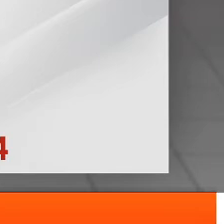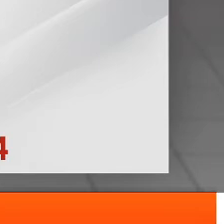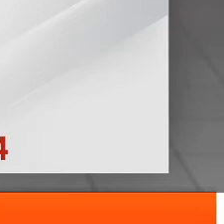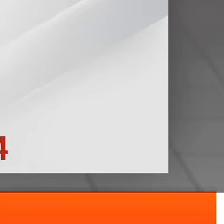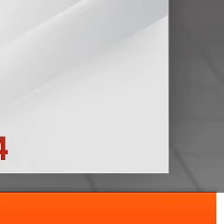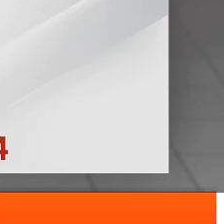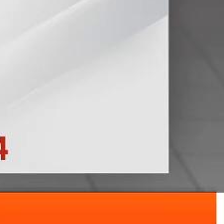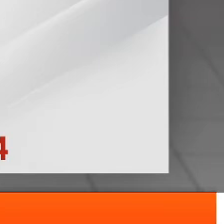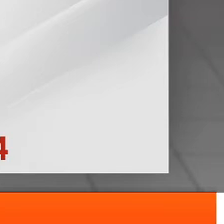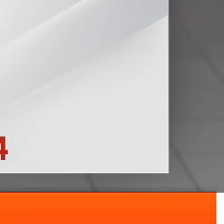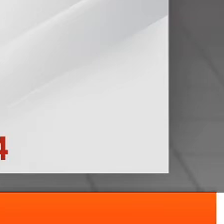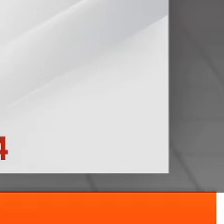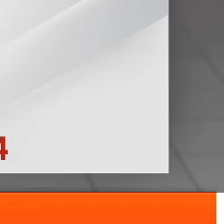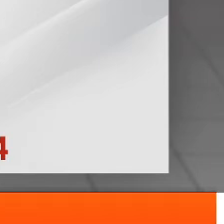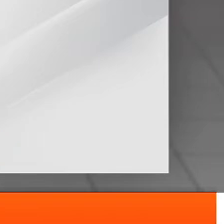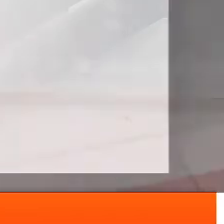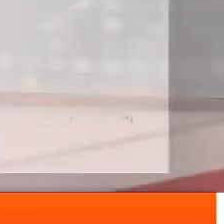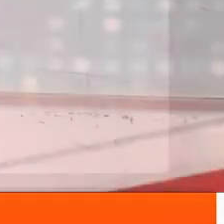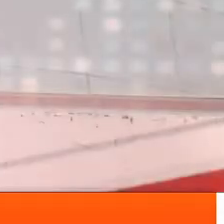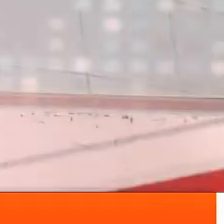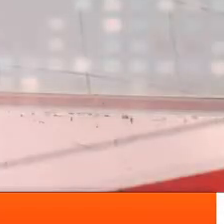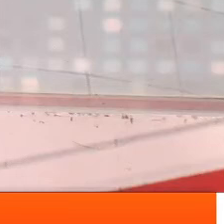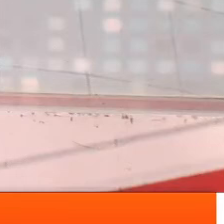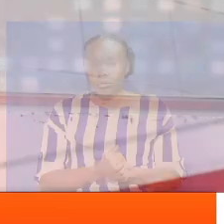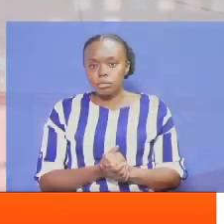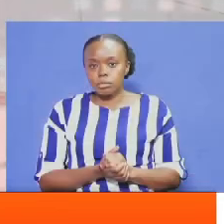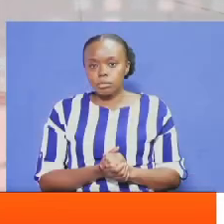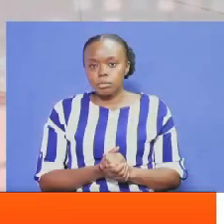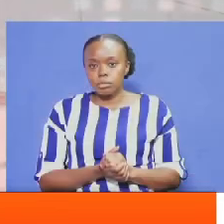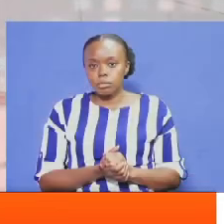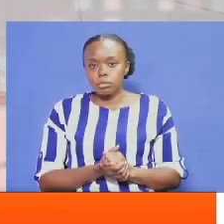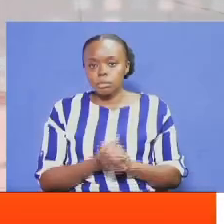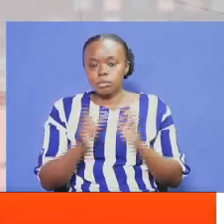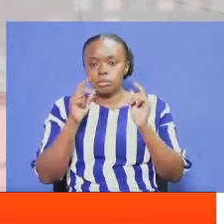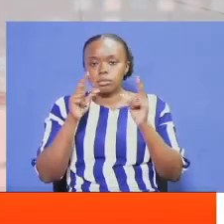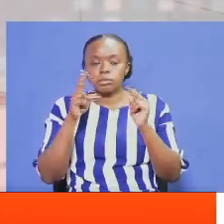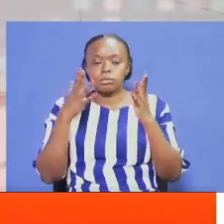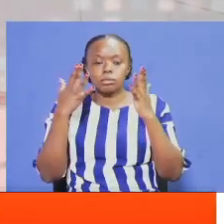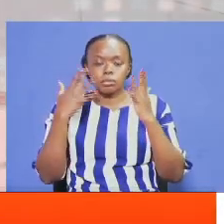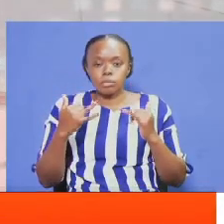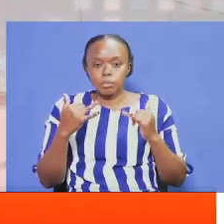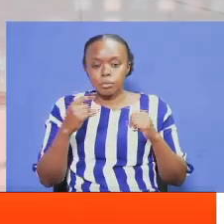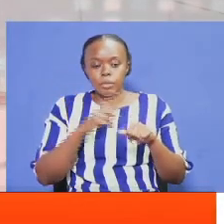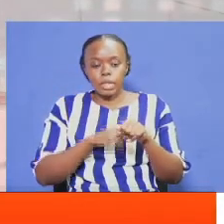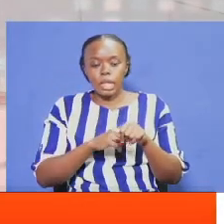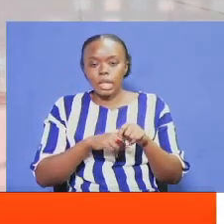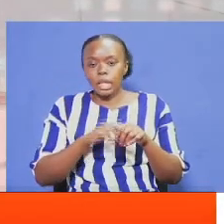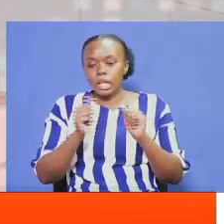3,684. Na sasa mtazamaji, ninaelekea mapumzikoni nikirejea.